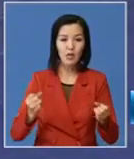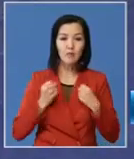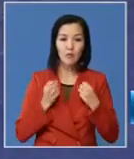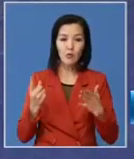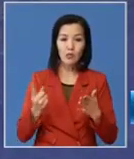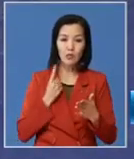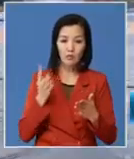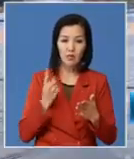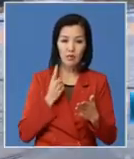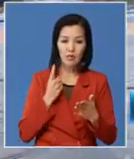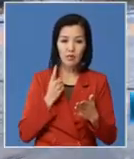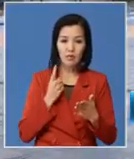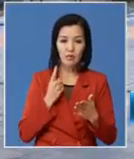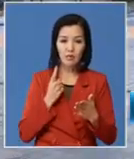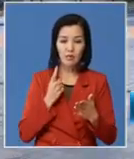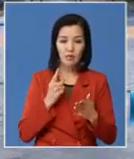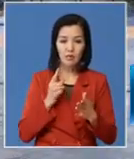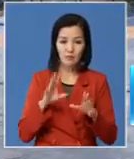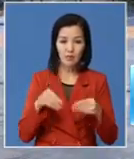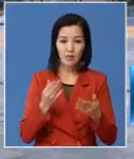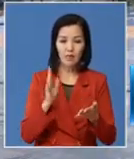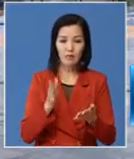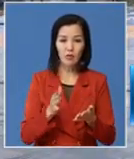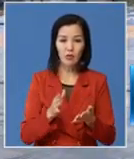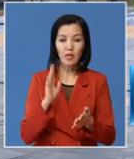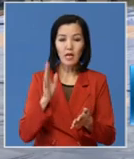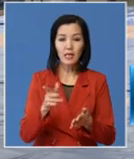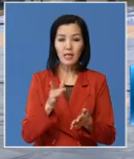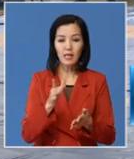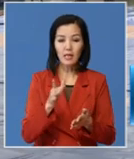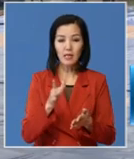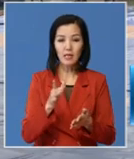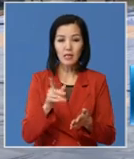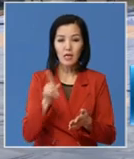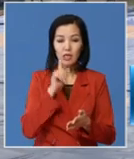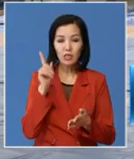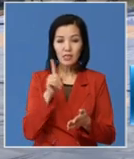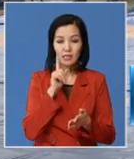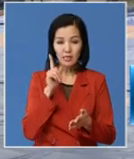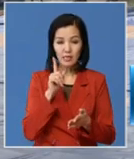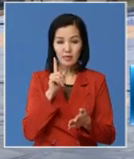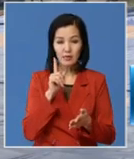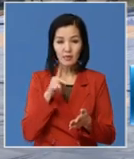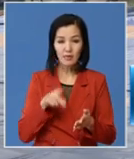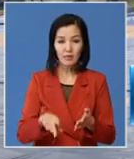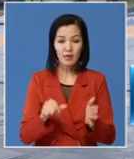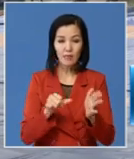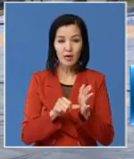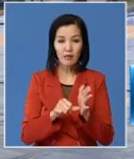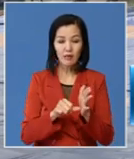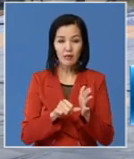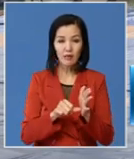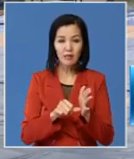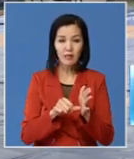бар. Оның 5-і 18 жасқа дейінгі балалар. Барлығы осы жиынға шақырылып, әсем әуезді кештің куәсі болды.